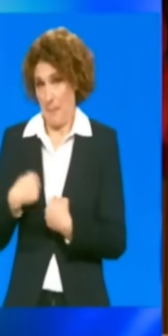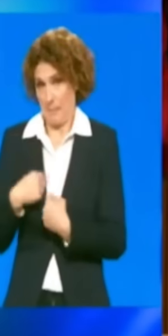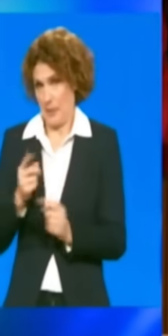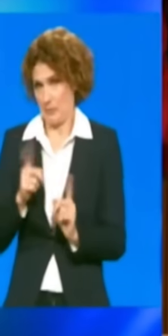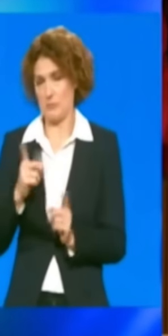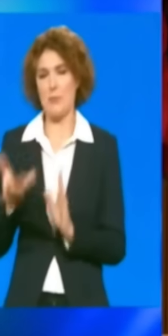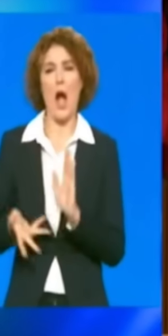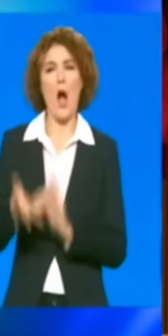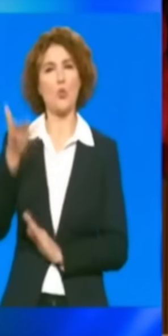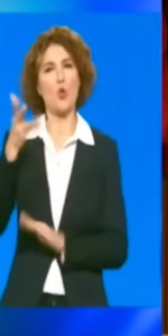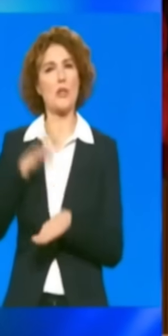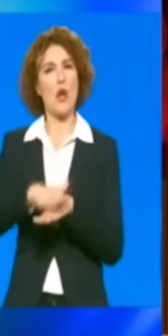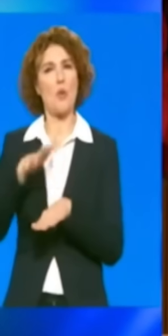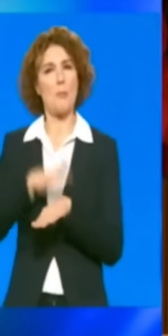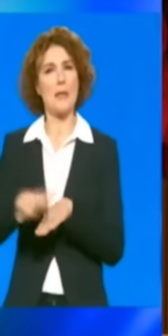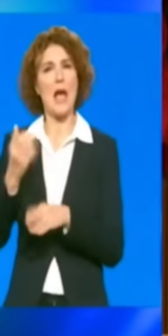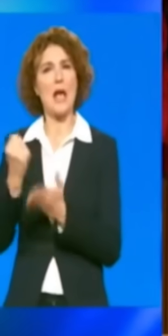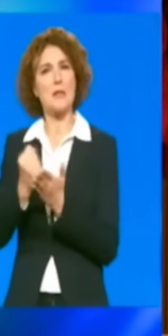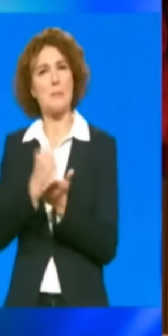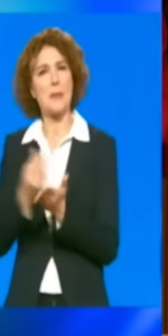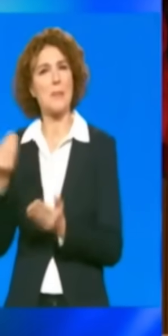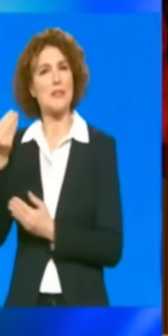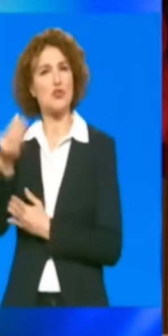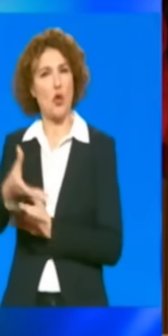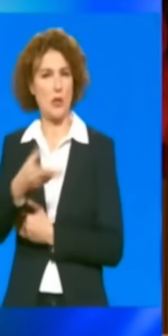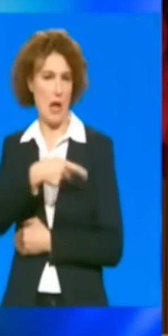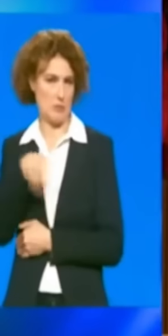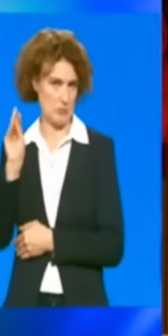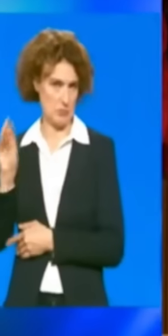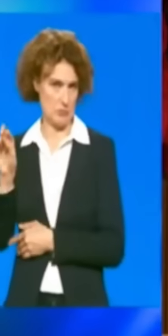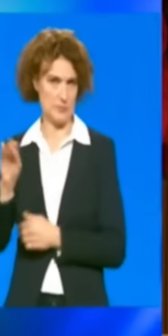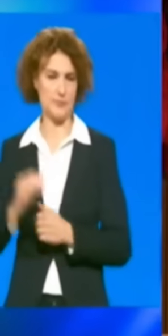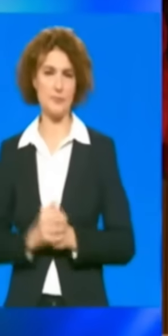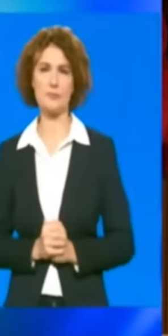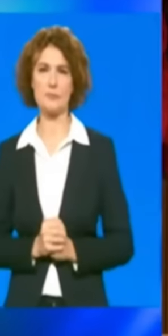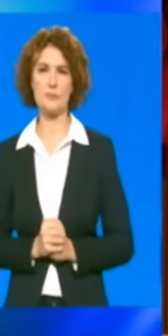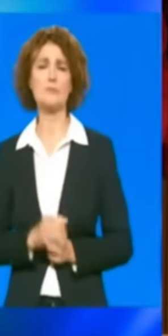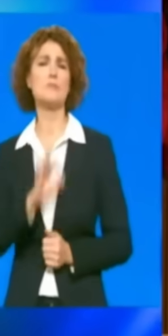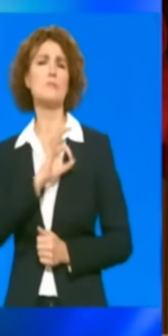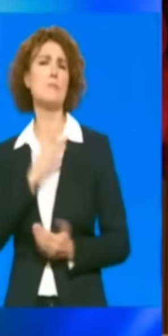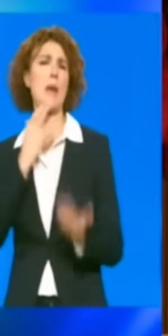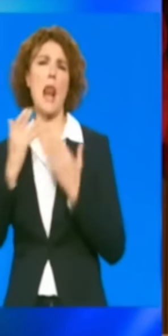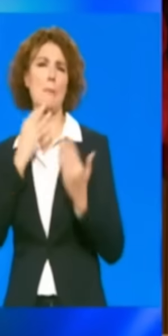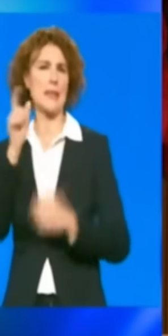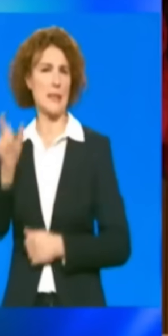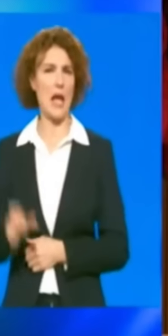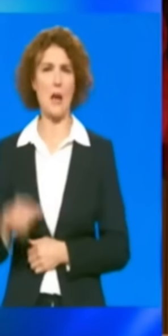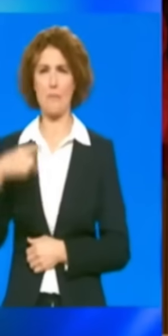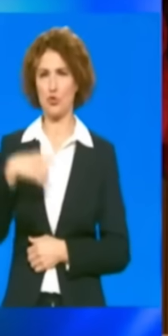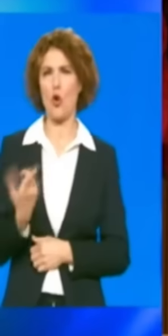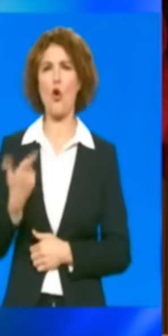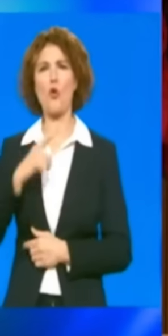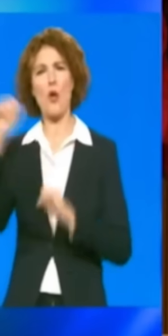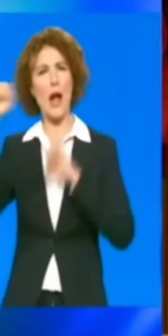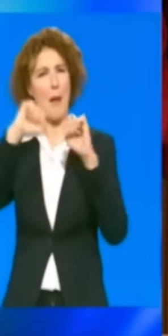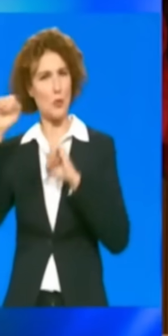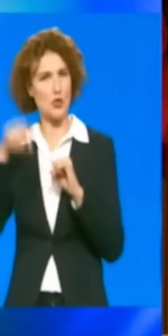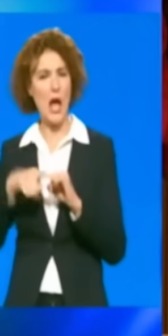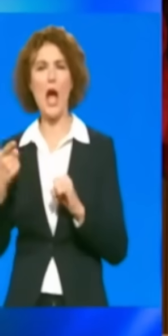ha rilasciato il porto d'armi parlamentare Pozzolo girava con un'arma a